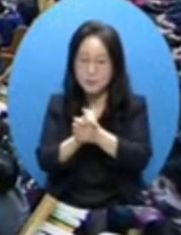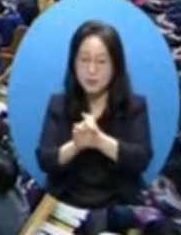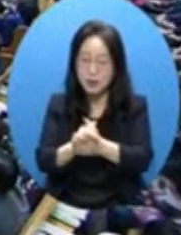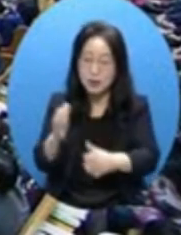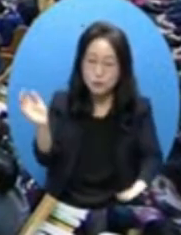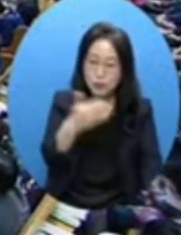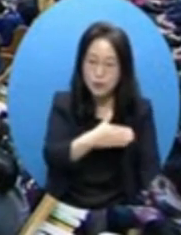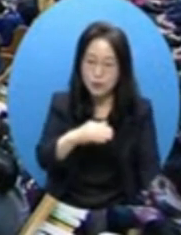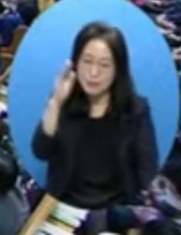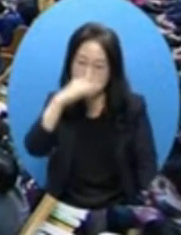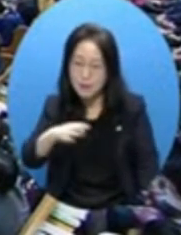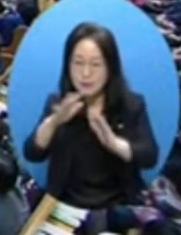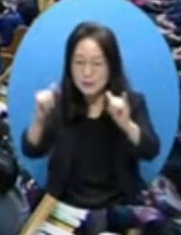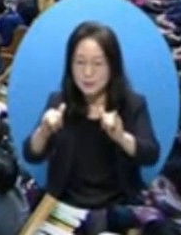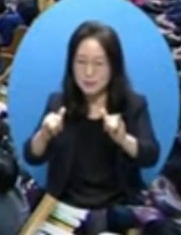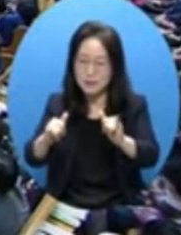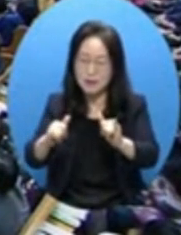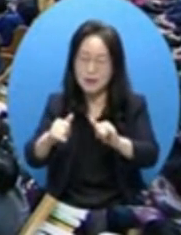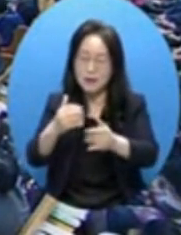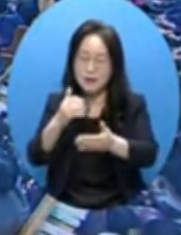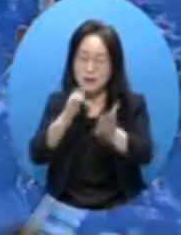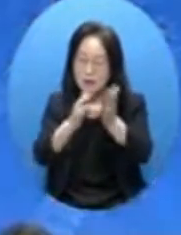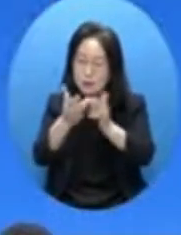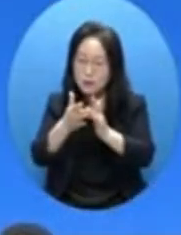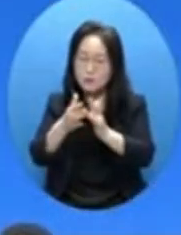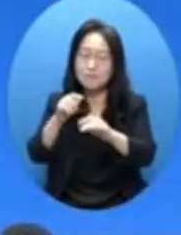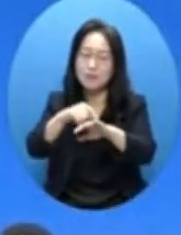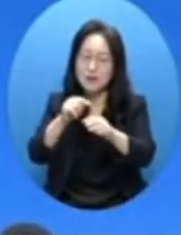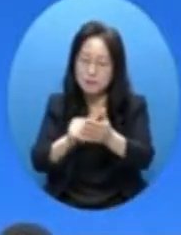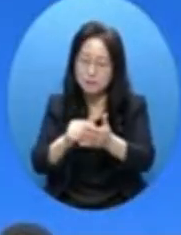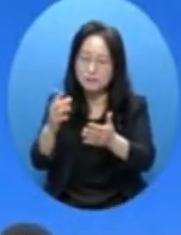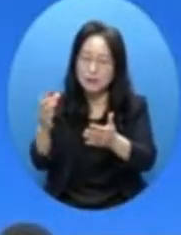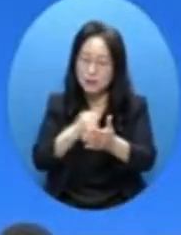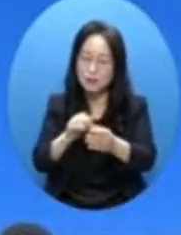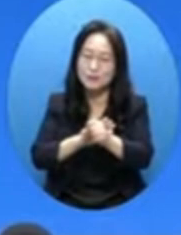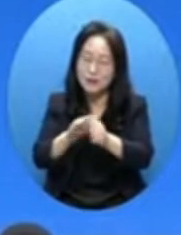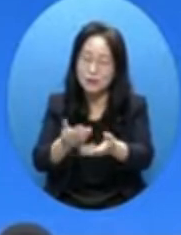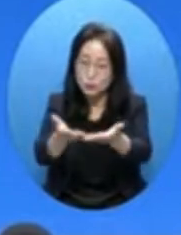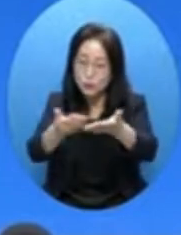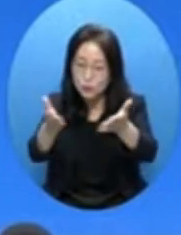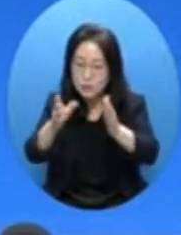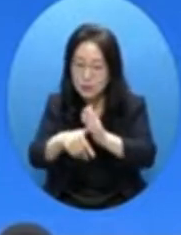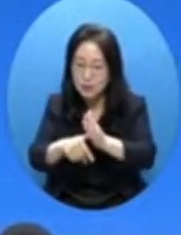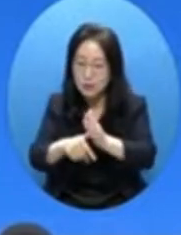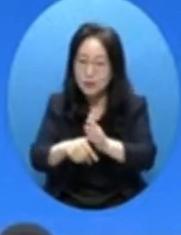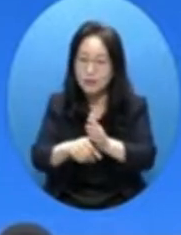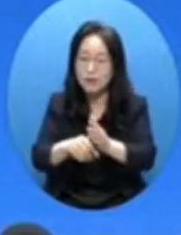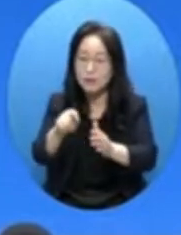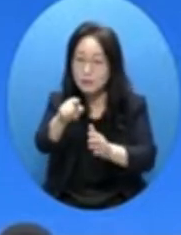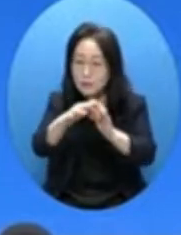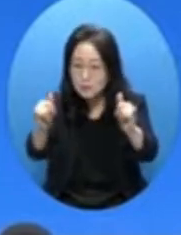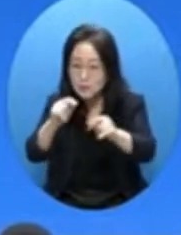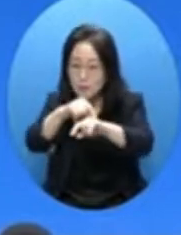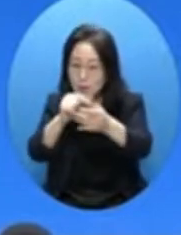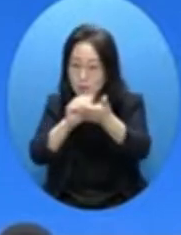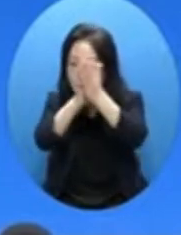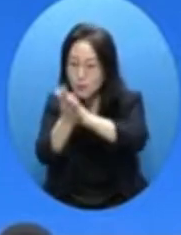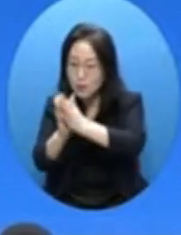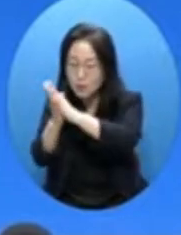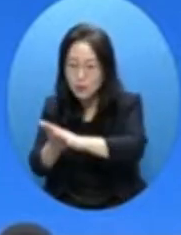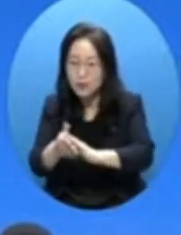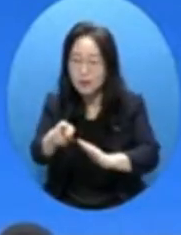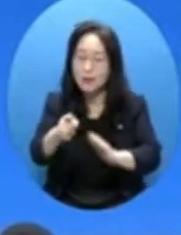품을 수 있게 되고 한 사람 두 사람 주님의 사랑으로 다가서 그들의 보물 들할 때 그들이 편하다 주님께 돌아오고 또 주님께 돌아오고 주님께 돌아오고